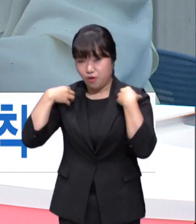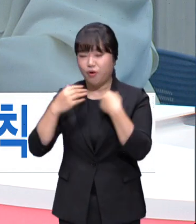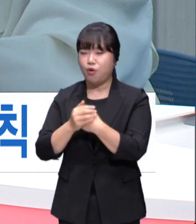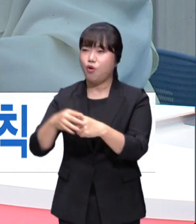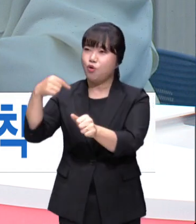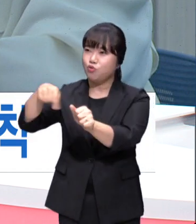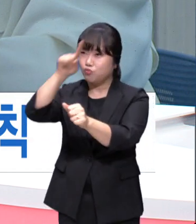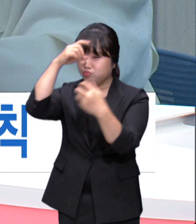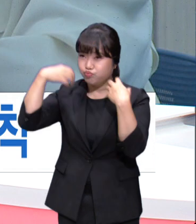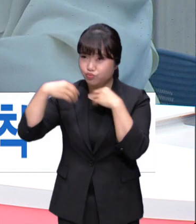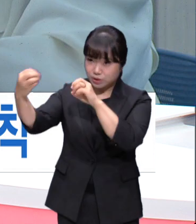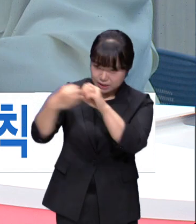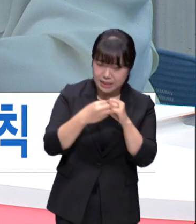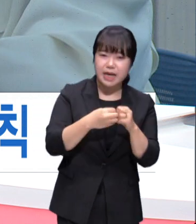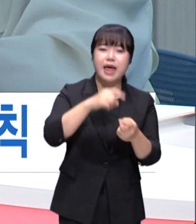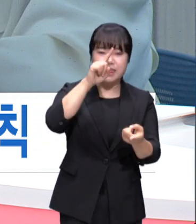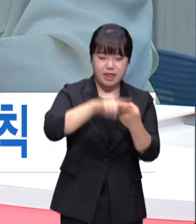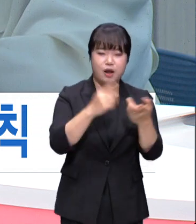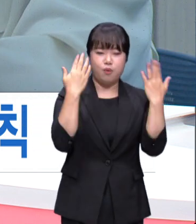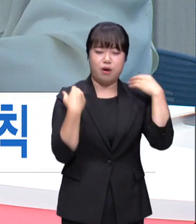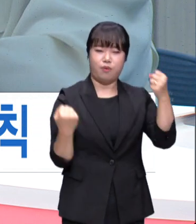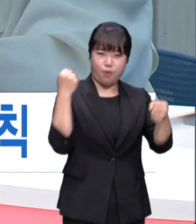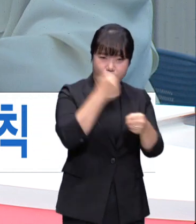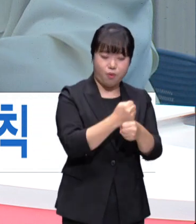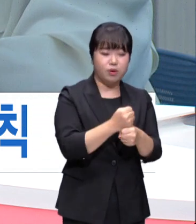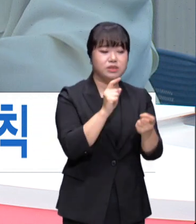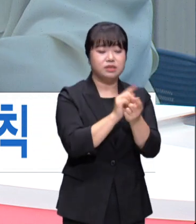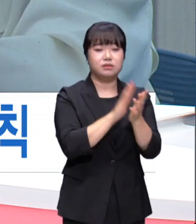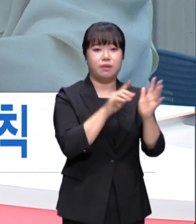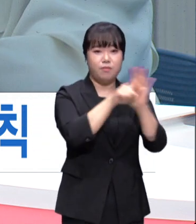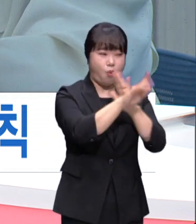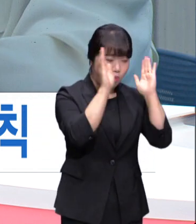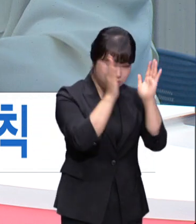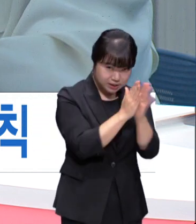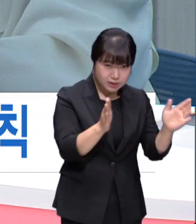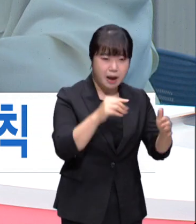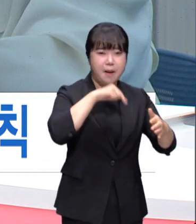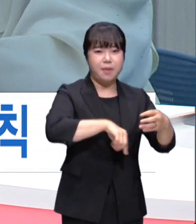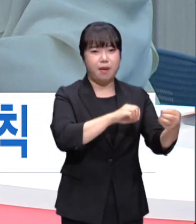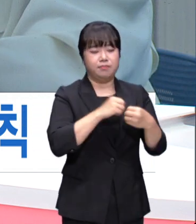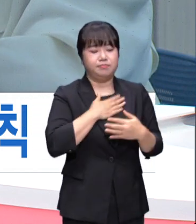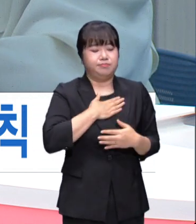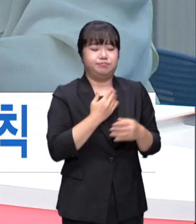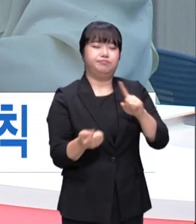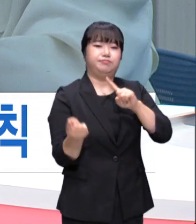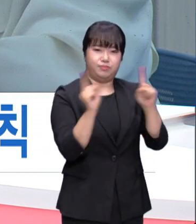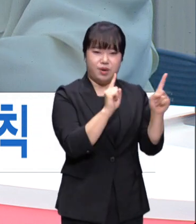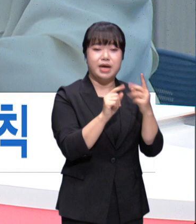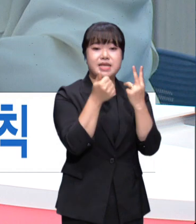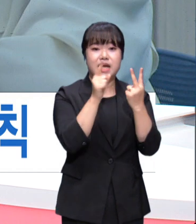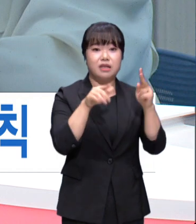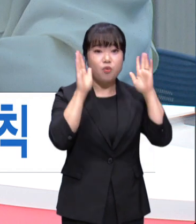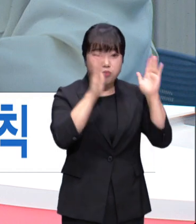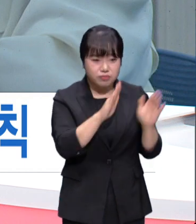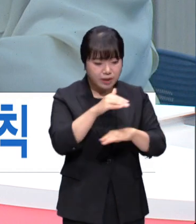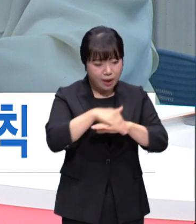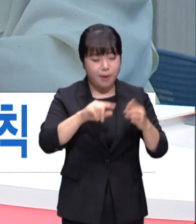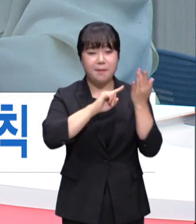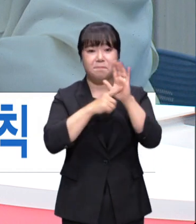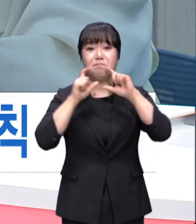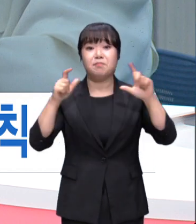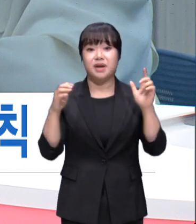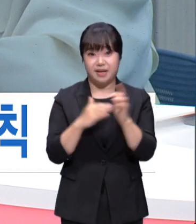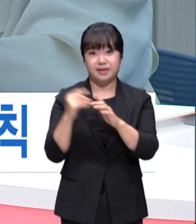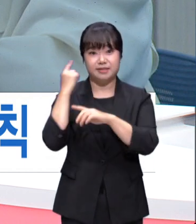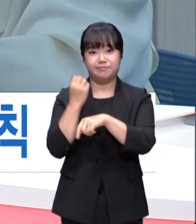따라 모든 학교의 정상 등교와 또 대면 수업을 진행하고 학생들의 심리정서 회복 등 2학기 학사 방안을 발표했습니다. 네,